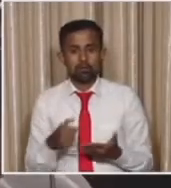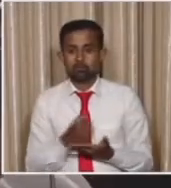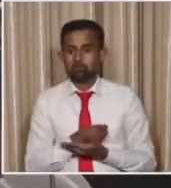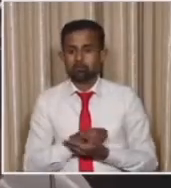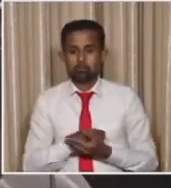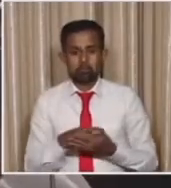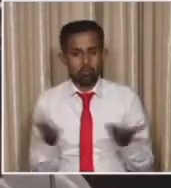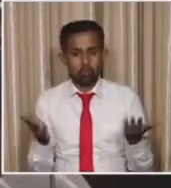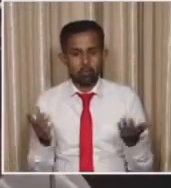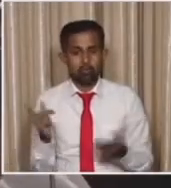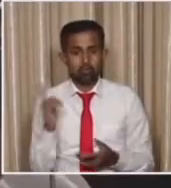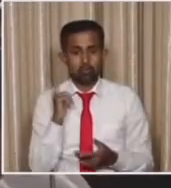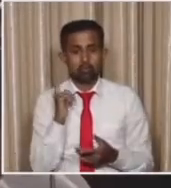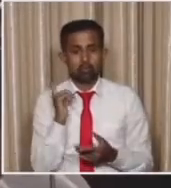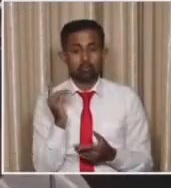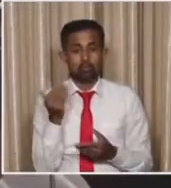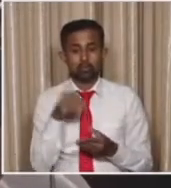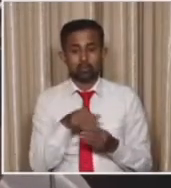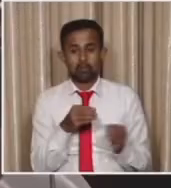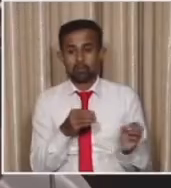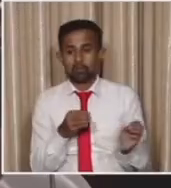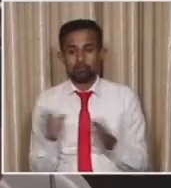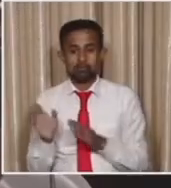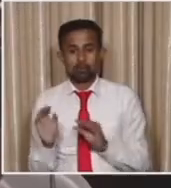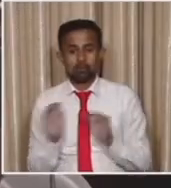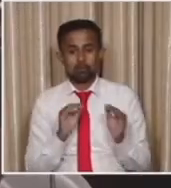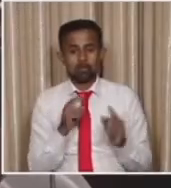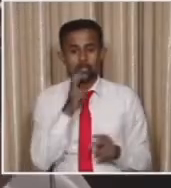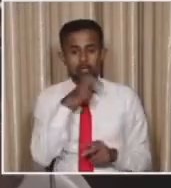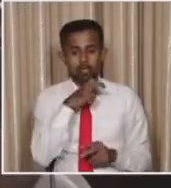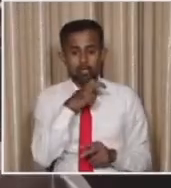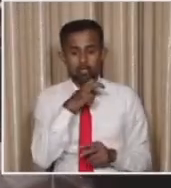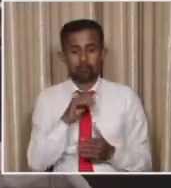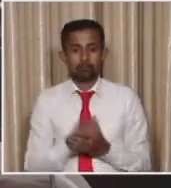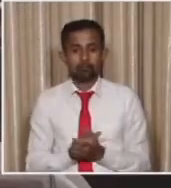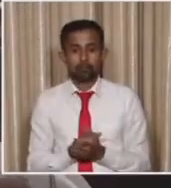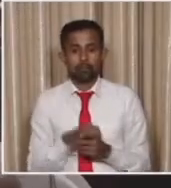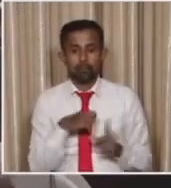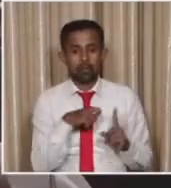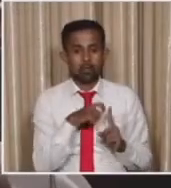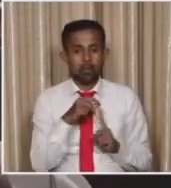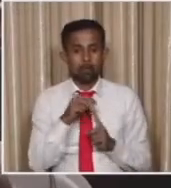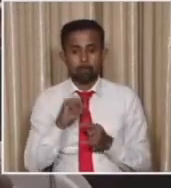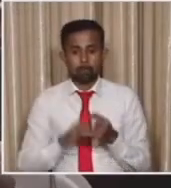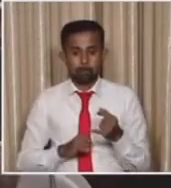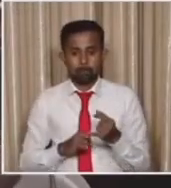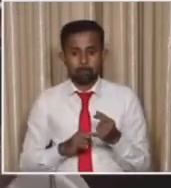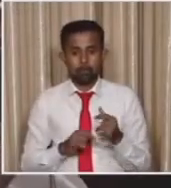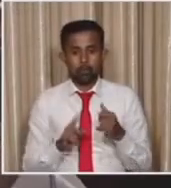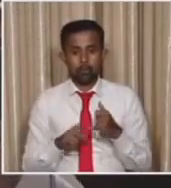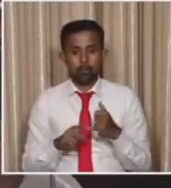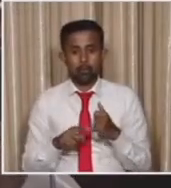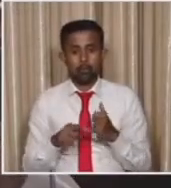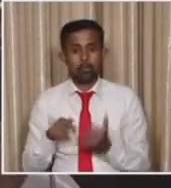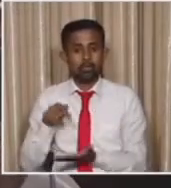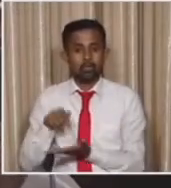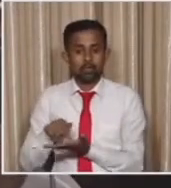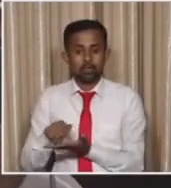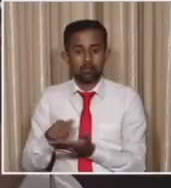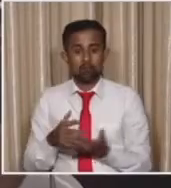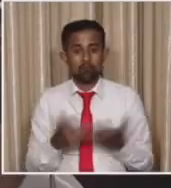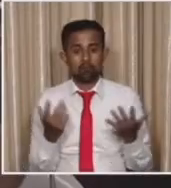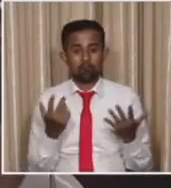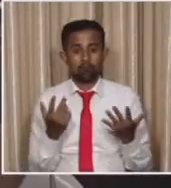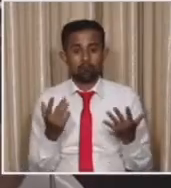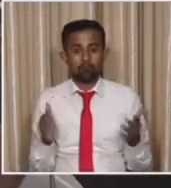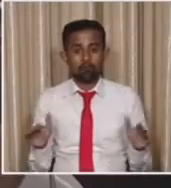වෙමින් පවතින යුද හමුදා කඳවුර ඉවත් කරාට පස්සේ, ඒ වගේම කිල්ලෝච්චේ දිස්ත්‍රික්කයේ කරච්චි ප්‍රාදේශීය ලේකම් කොට්ටාෂේ උරතිපුරම් කියන ස්ථානයේ විශාල